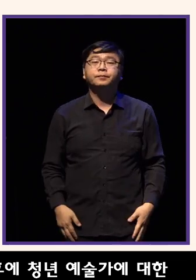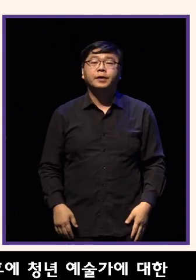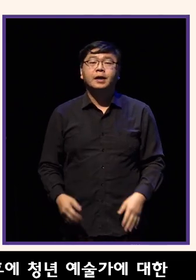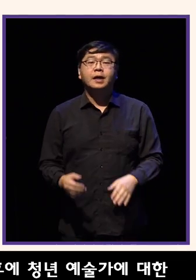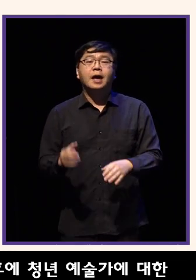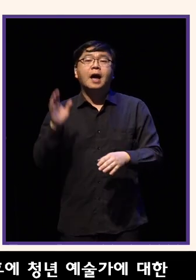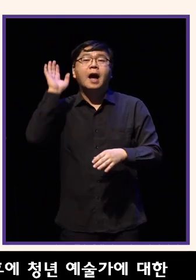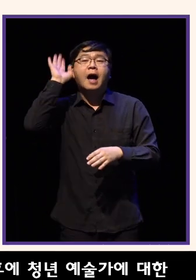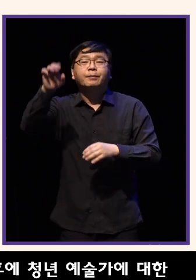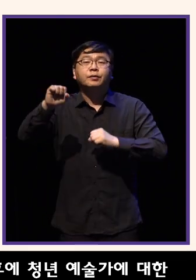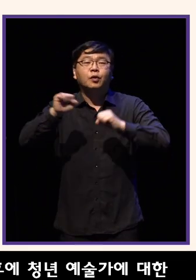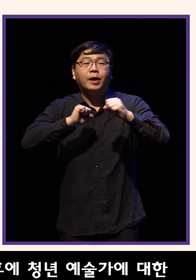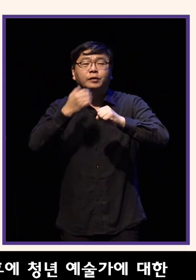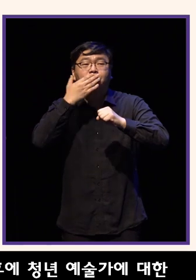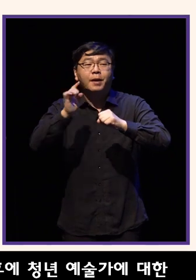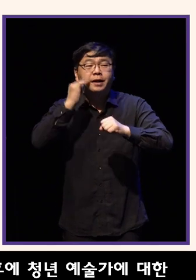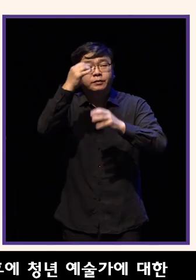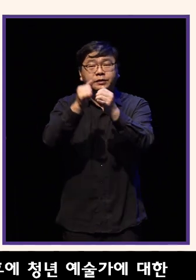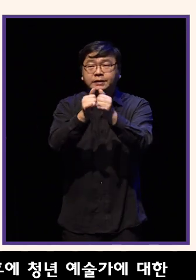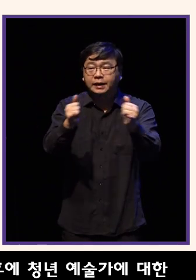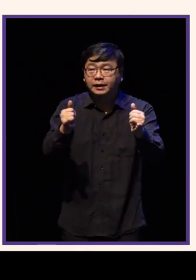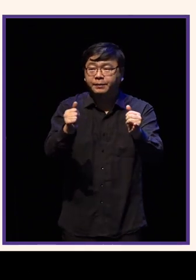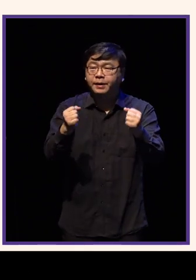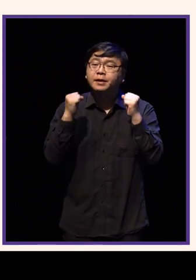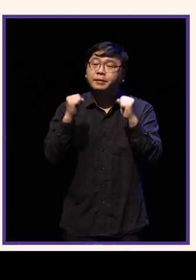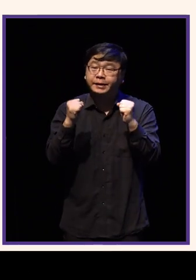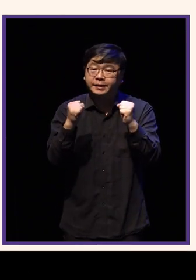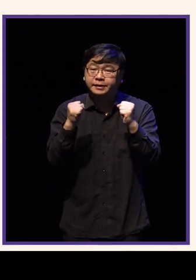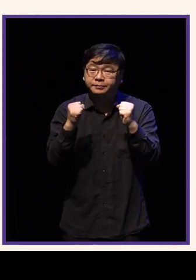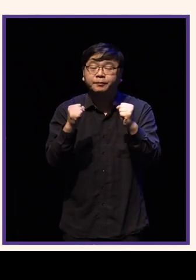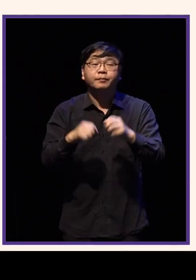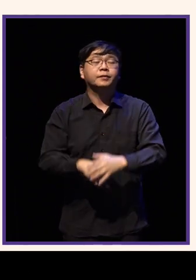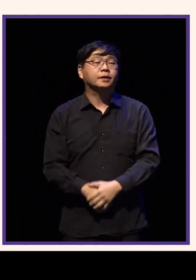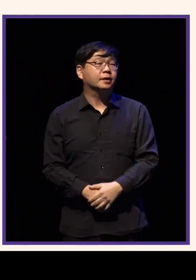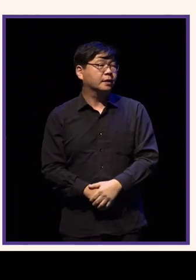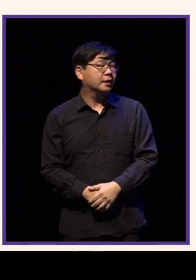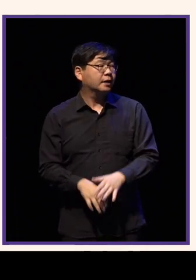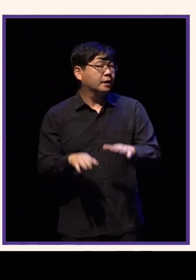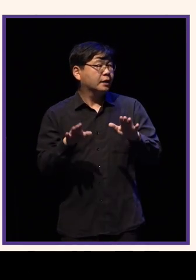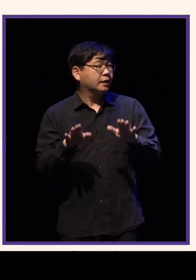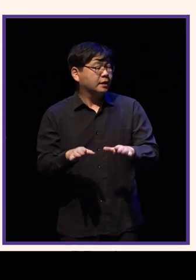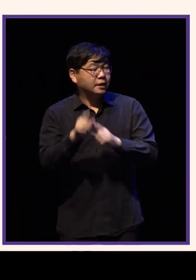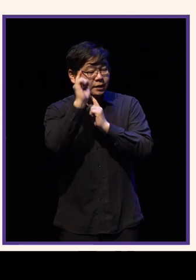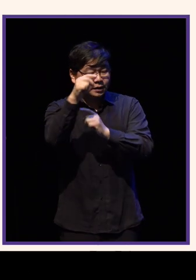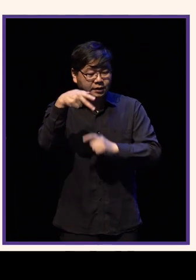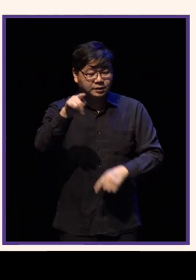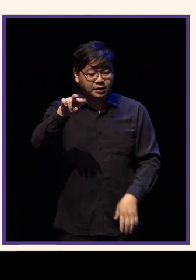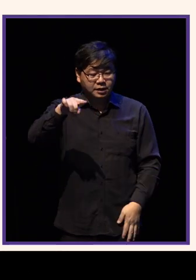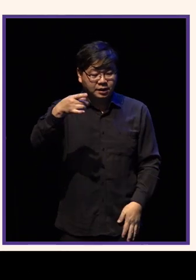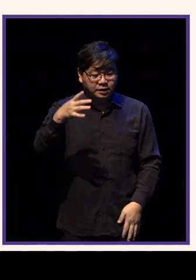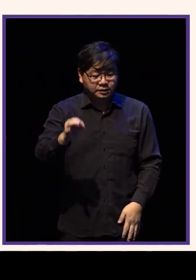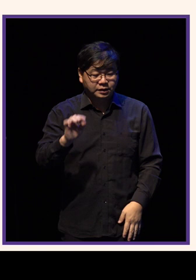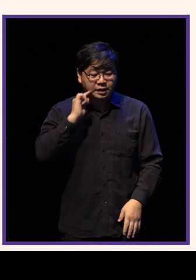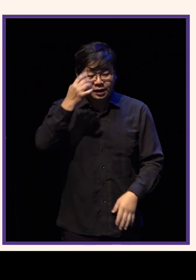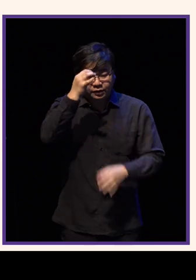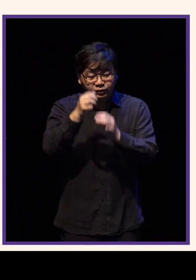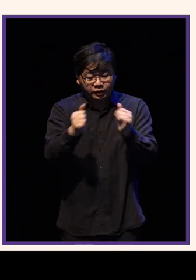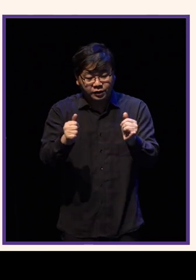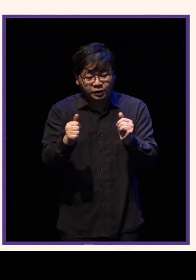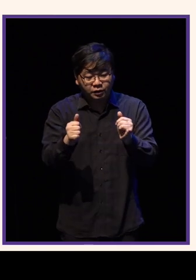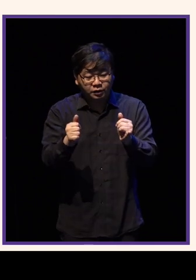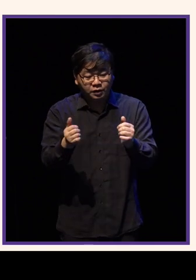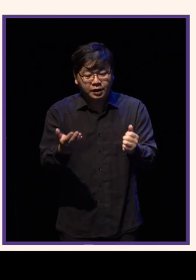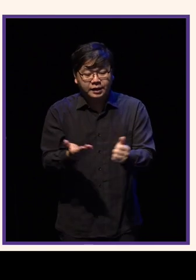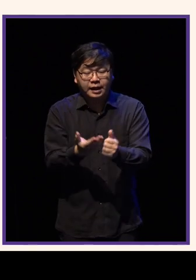예비예술인가 청년 예술가분들을 응원합니다 예 이재성 예술력 양성 부장님이